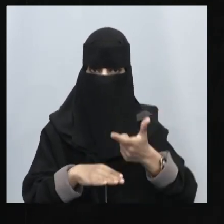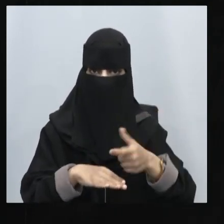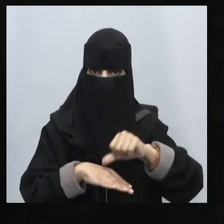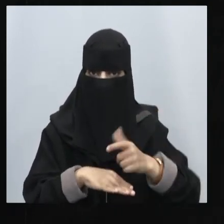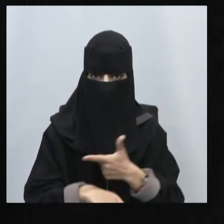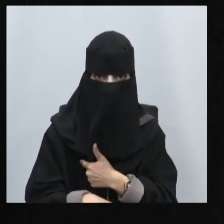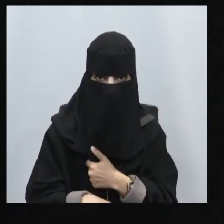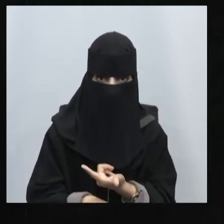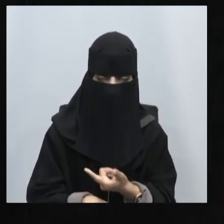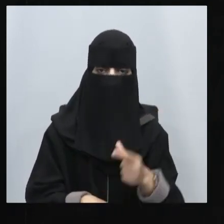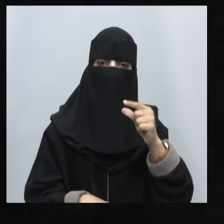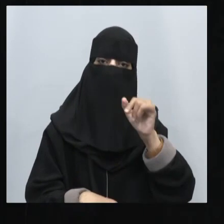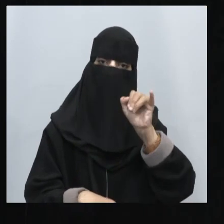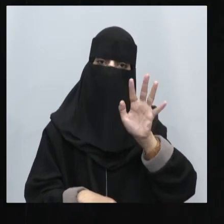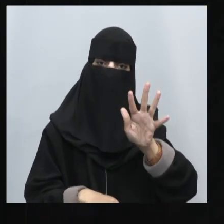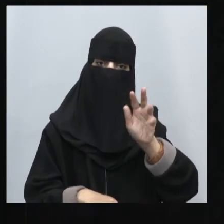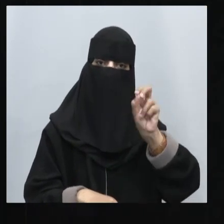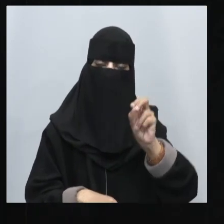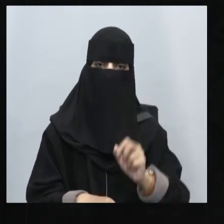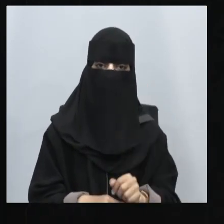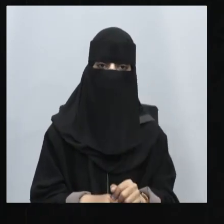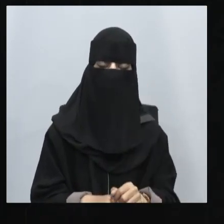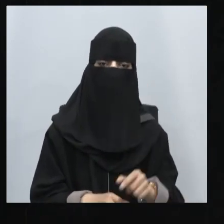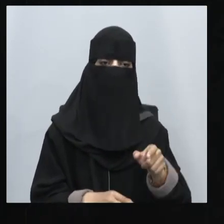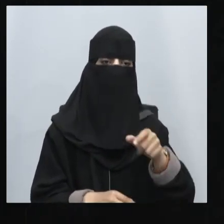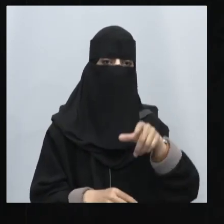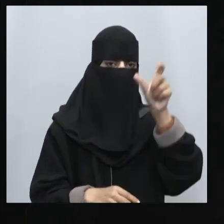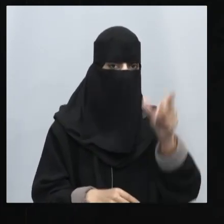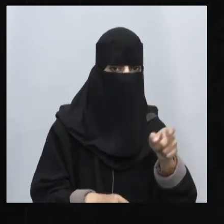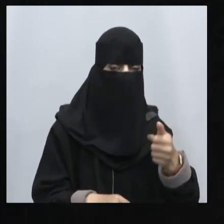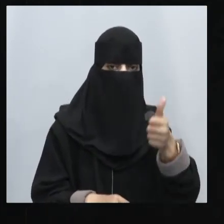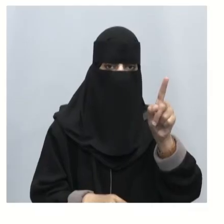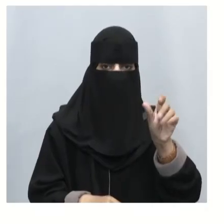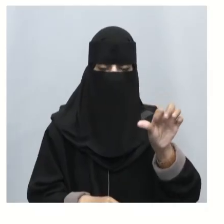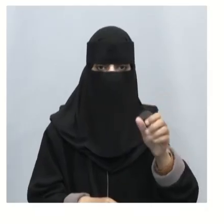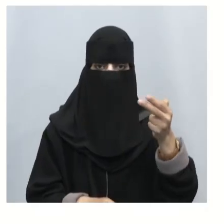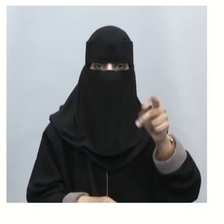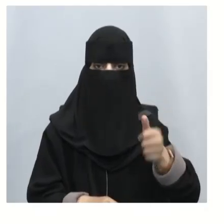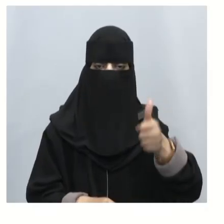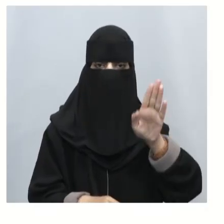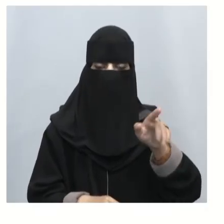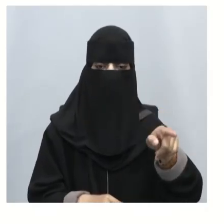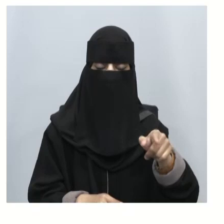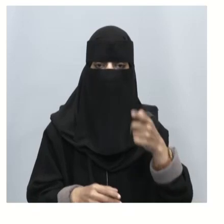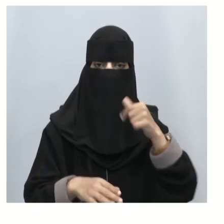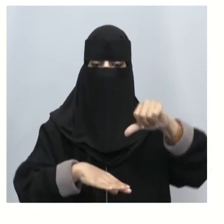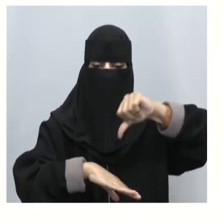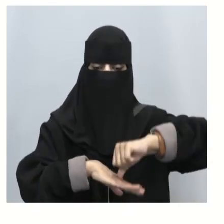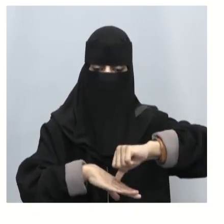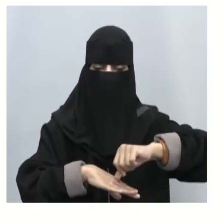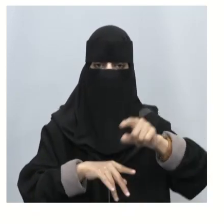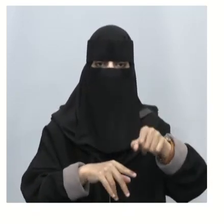دمشق وابو العباس بنى مدينه الهاشميه لماذا احسنتم حتى يجعلها عاصمه